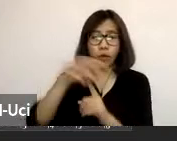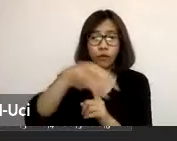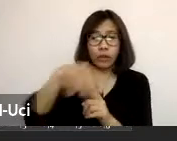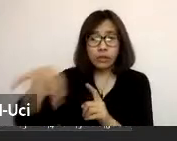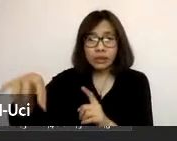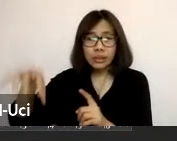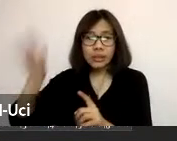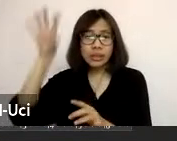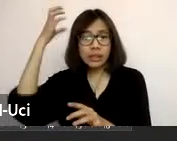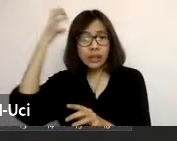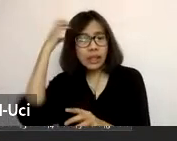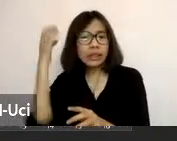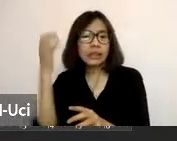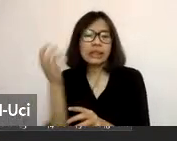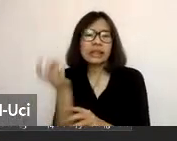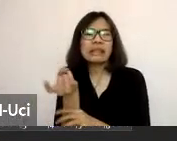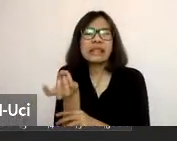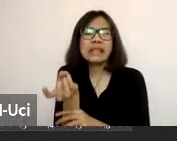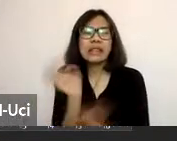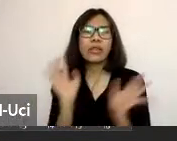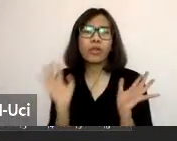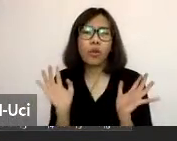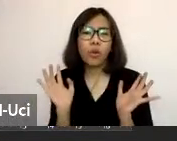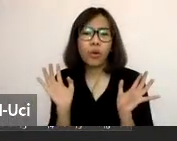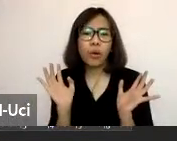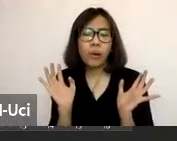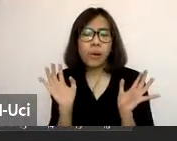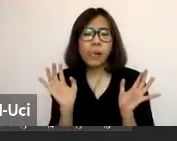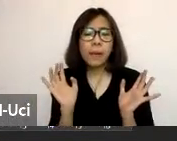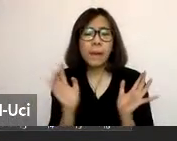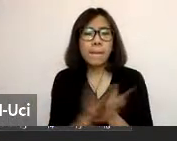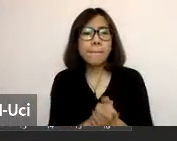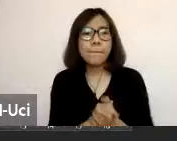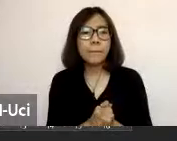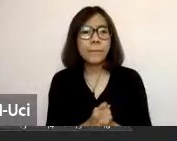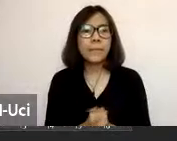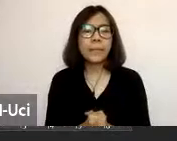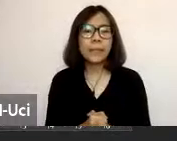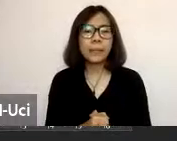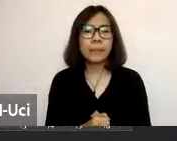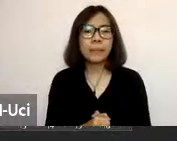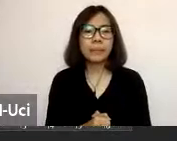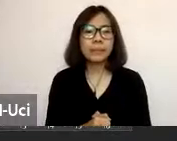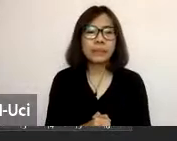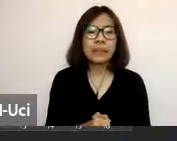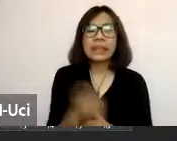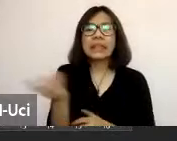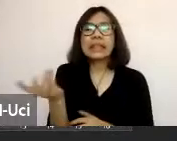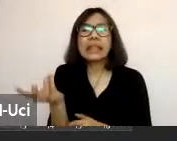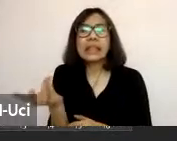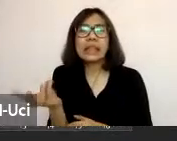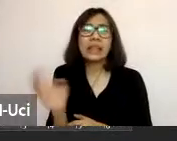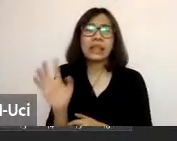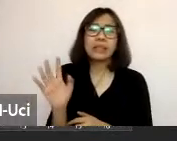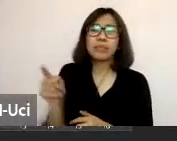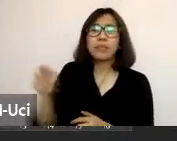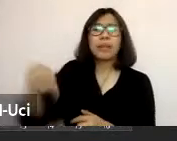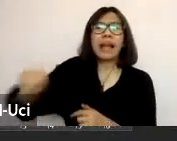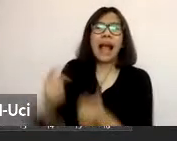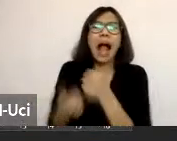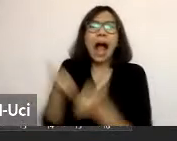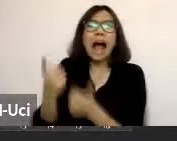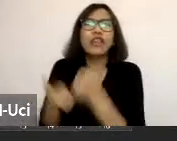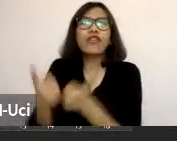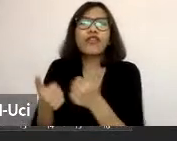tak hanya sebagian kecil yang melakukan updating data y